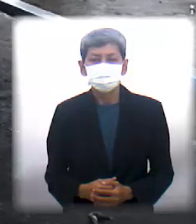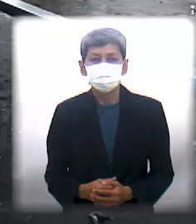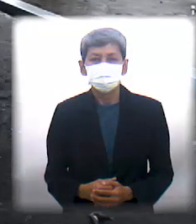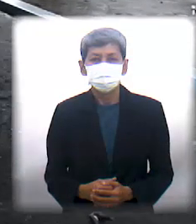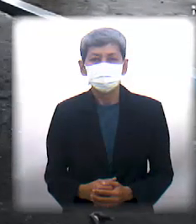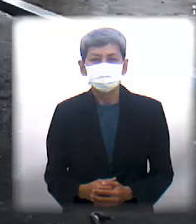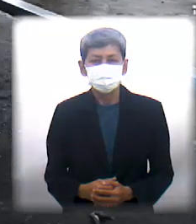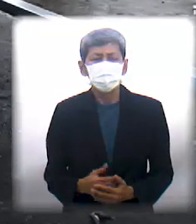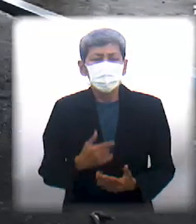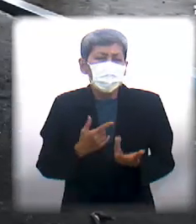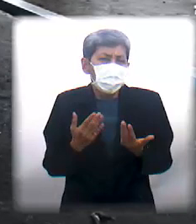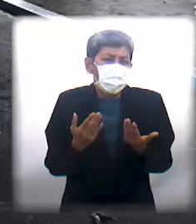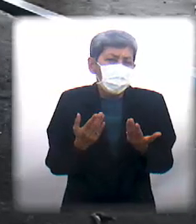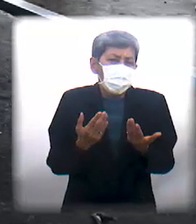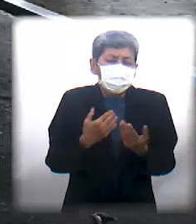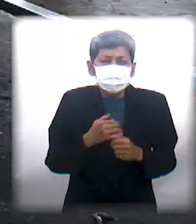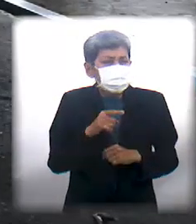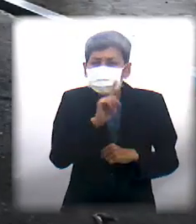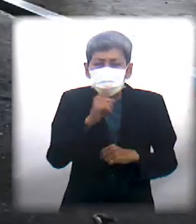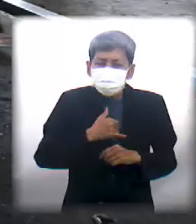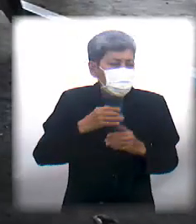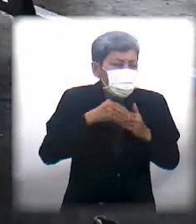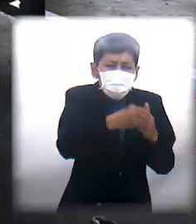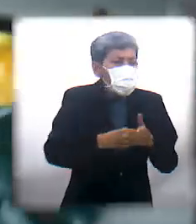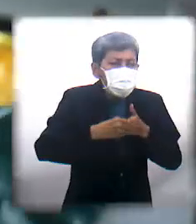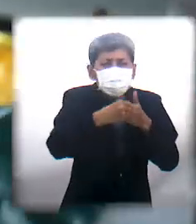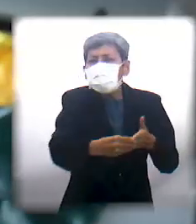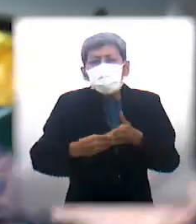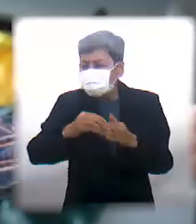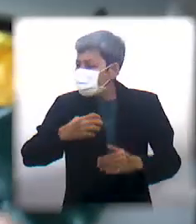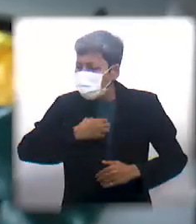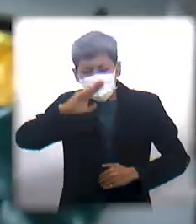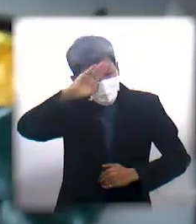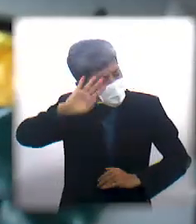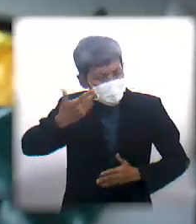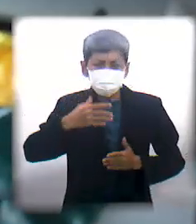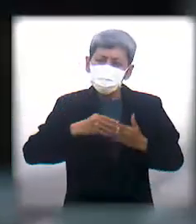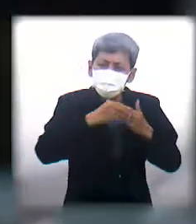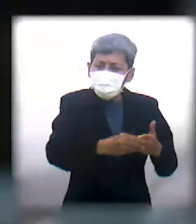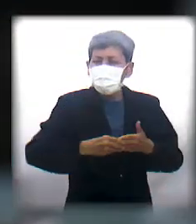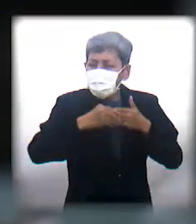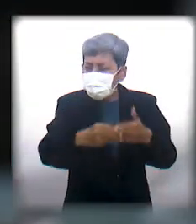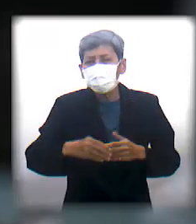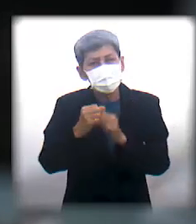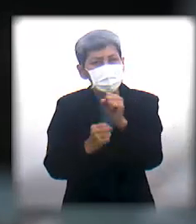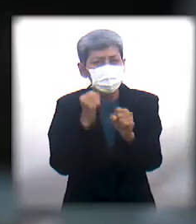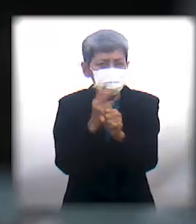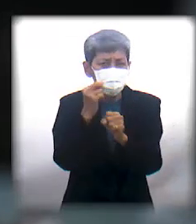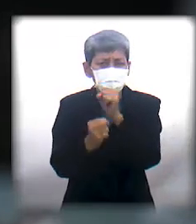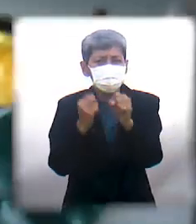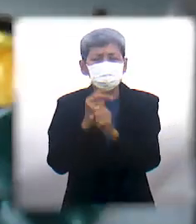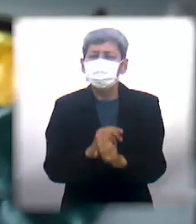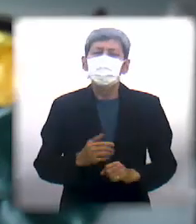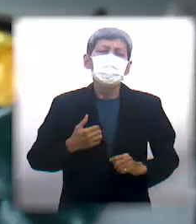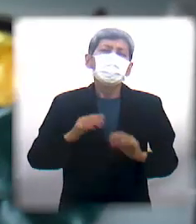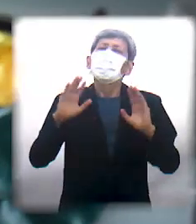ก็ยังมีความหวังครับที่ไหนดีผมก็พาไปก็คลุกกับเขาอยู่เนี่ยเป็น 2-3 ปีก็จนเขาว่า